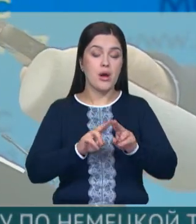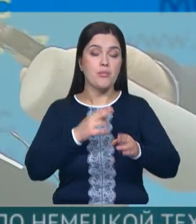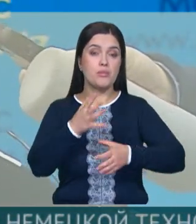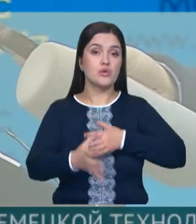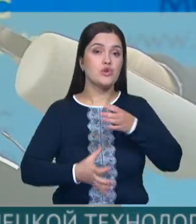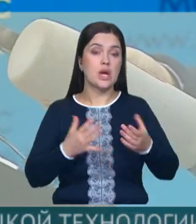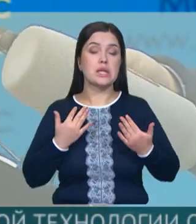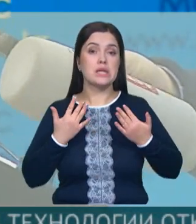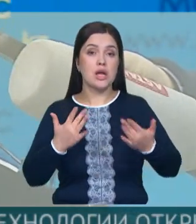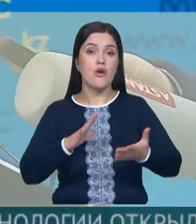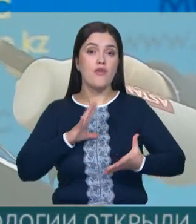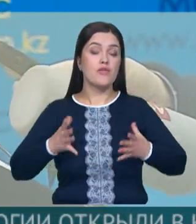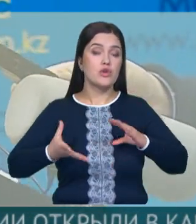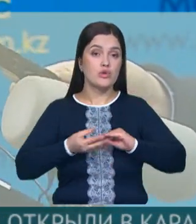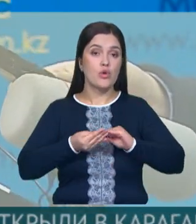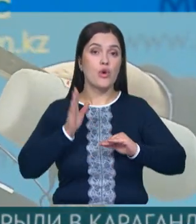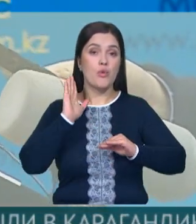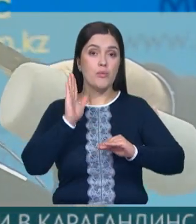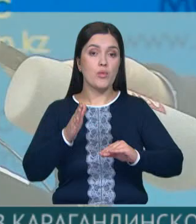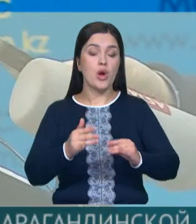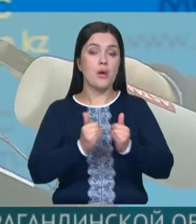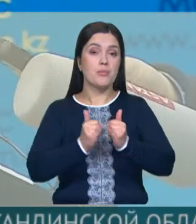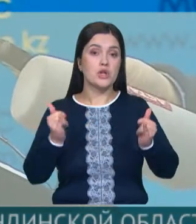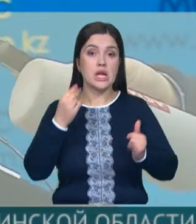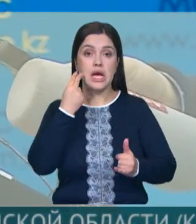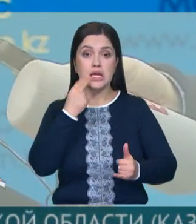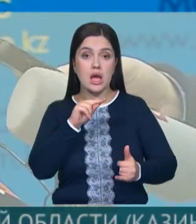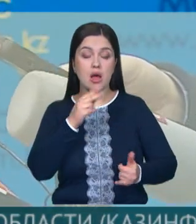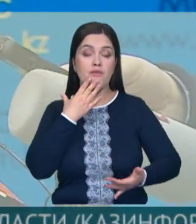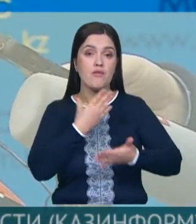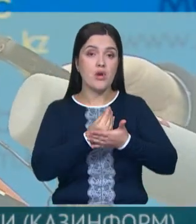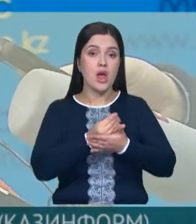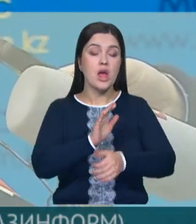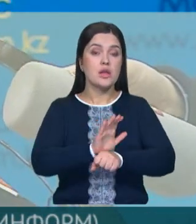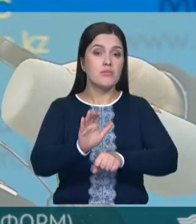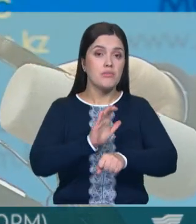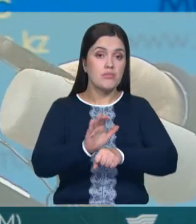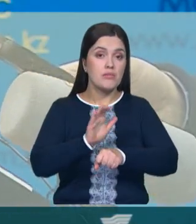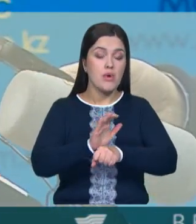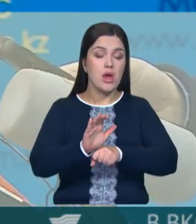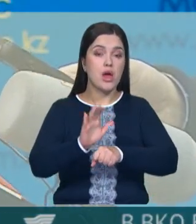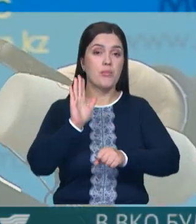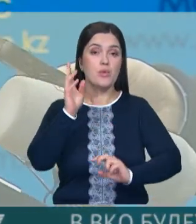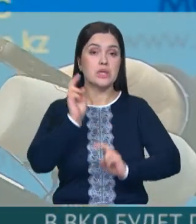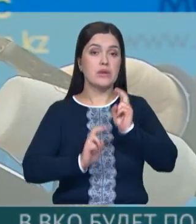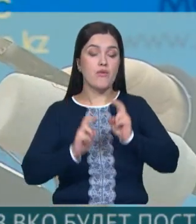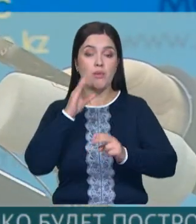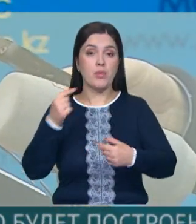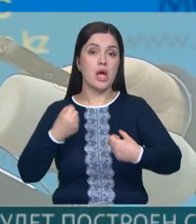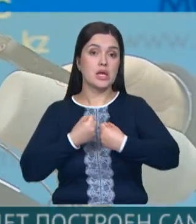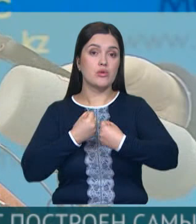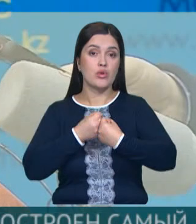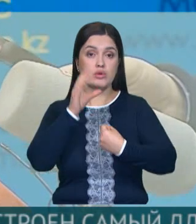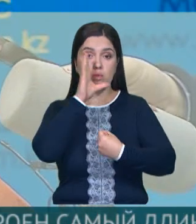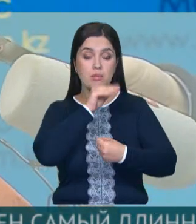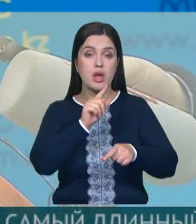требованиям. Все это будет способствовать повышению качества, во-первых, отечественных товаропроизводителей, способствовать их конкурентоспособности как